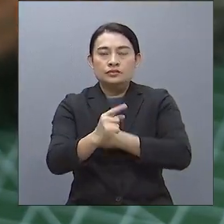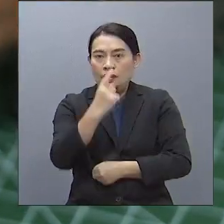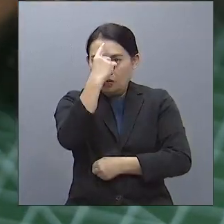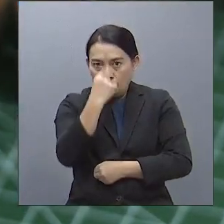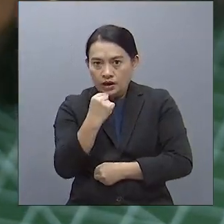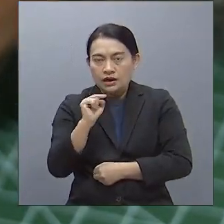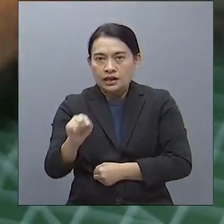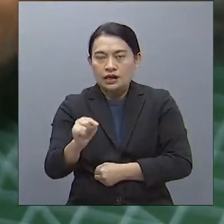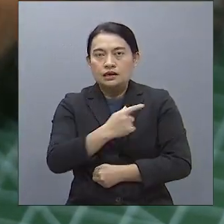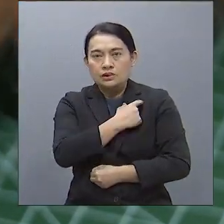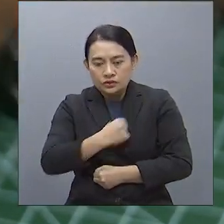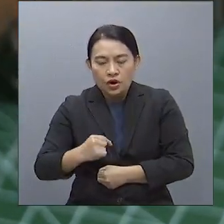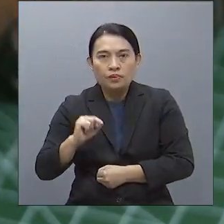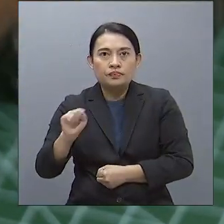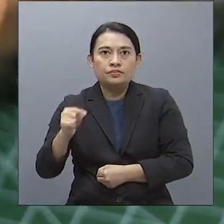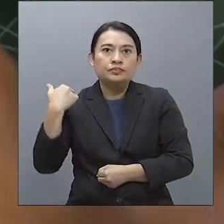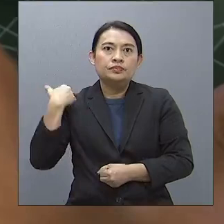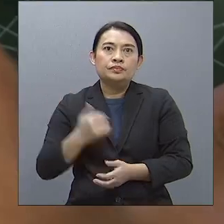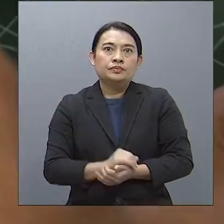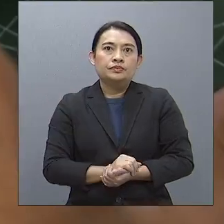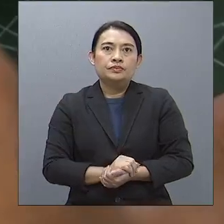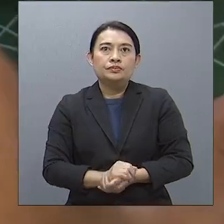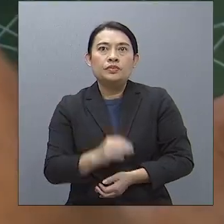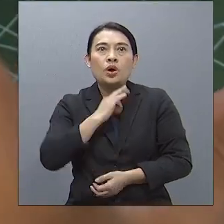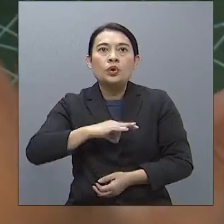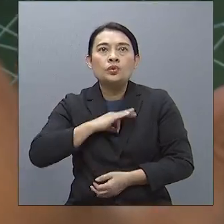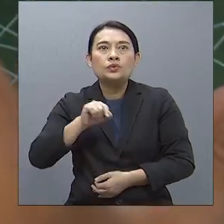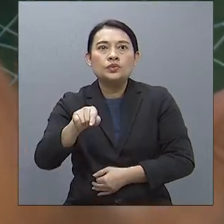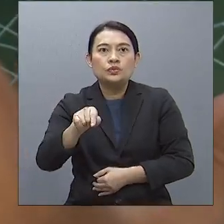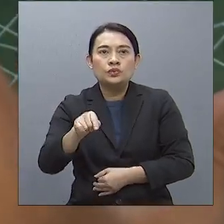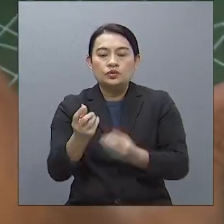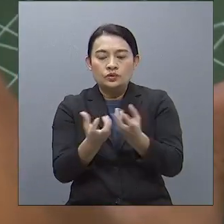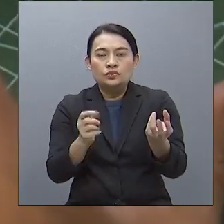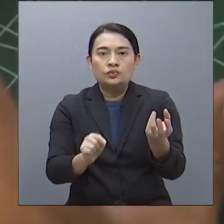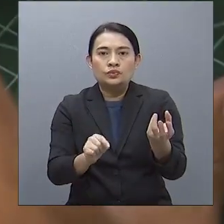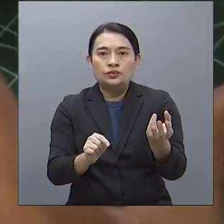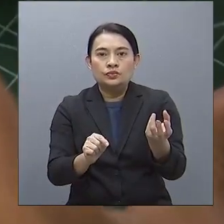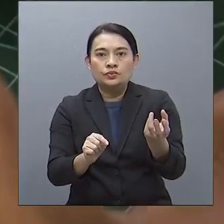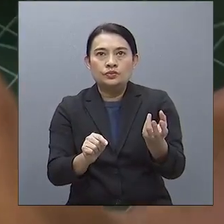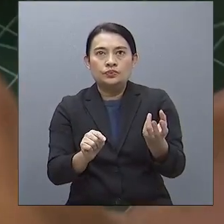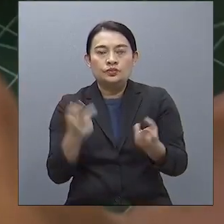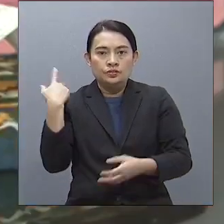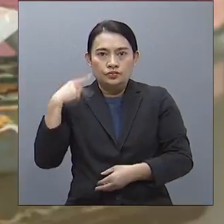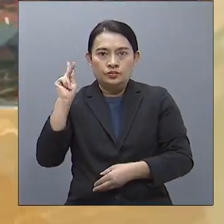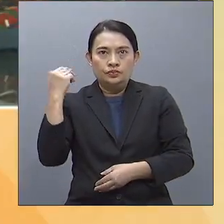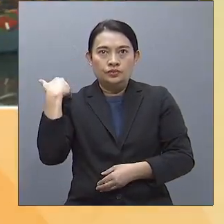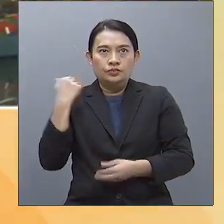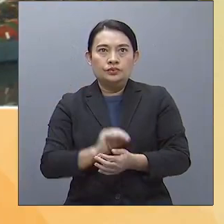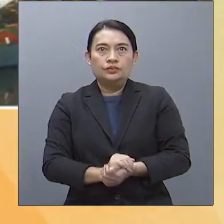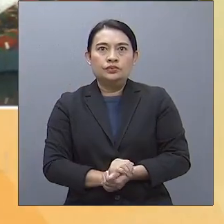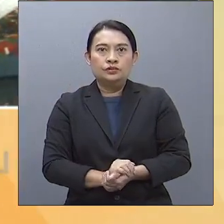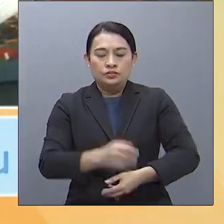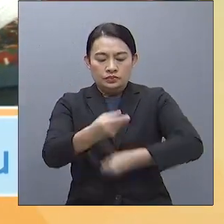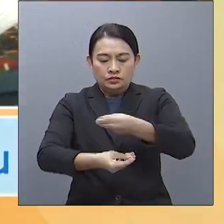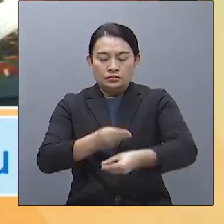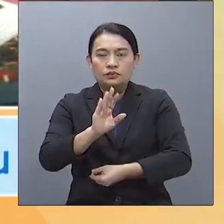ากนะคะอะไรที่มันมีคุณค่าแบบนี้เขาจะรู้สึกว่ามันเป็นของที่มีมูลค่า คือผมเห็นนะบางอย่างอ่ะไม่น่าจะไปขายในแพลตฟอร์ ม ของต่าง